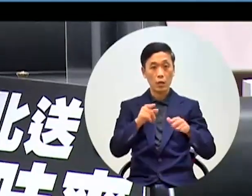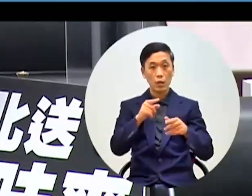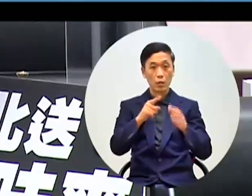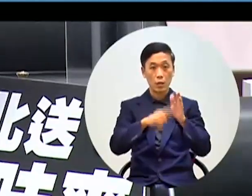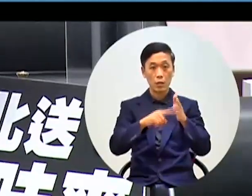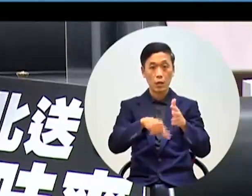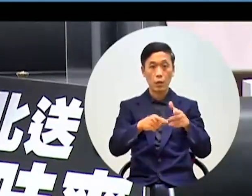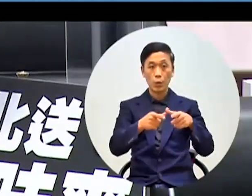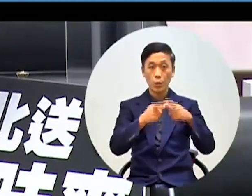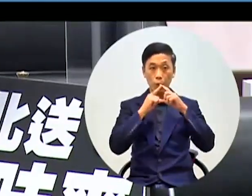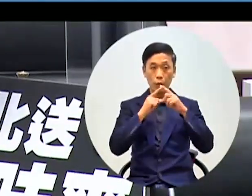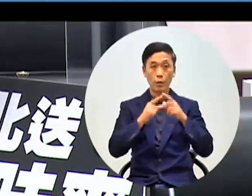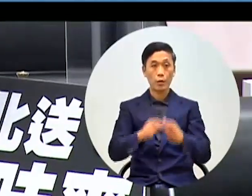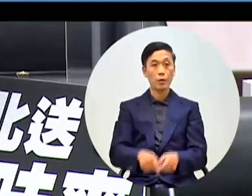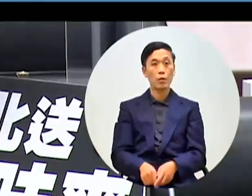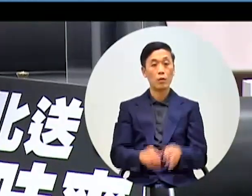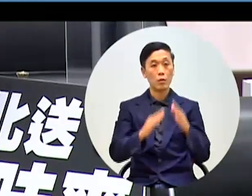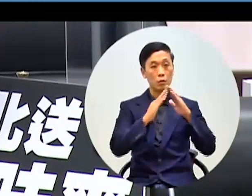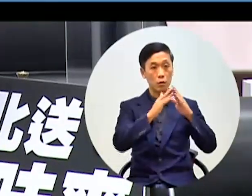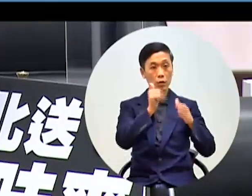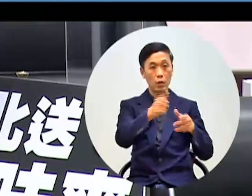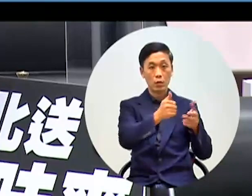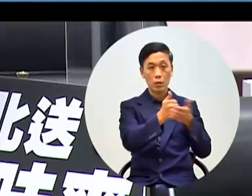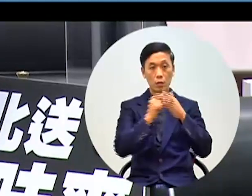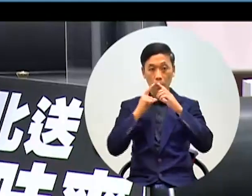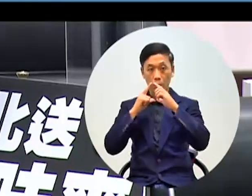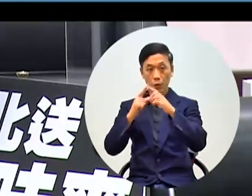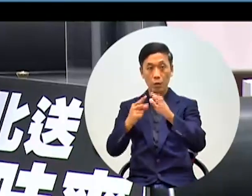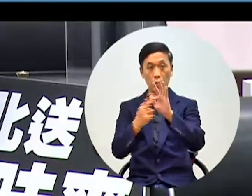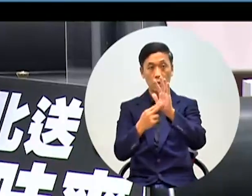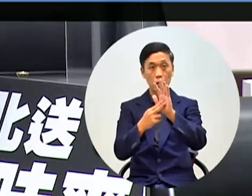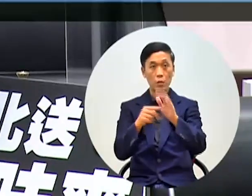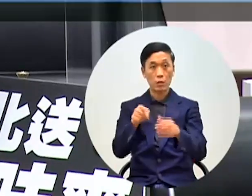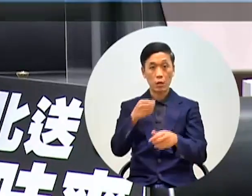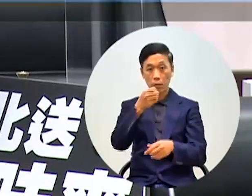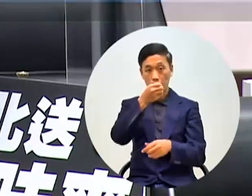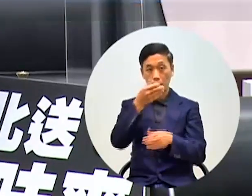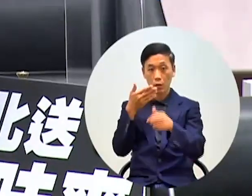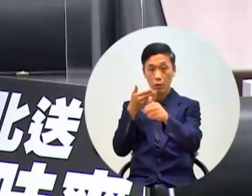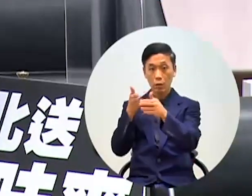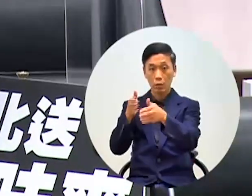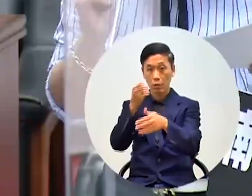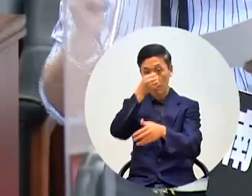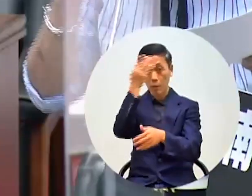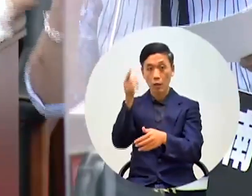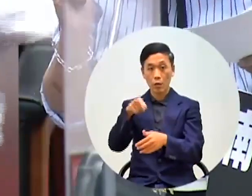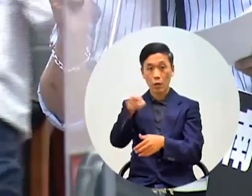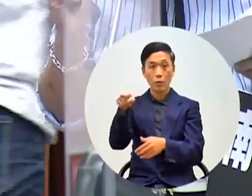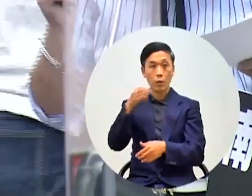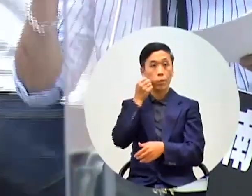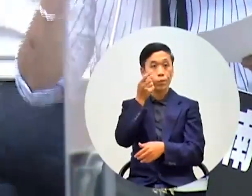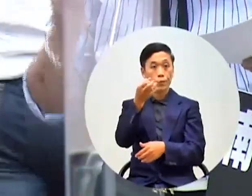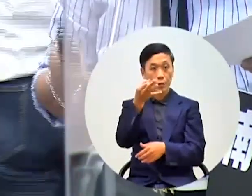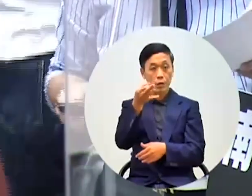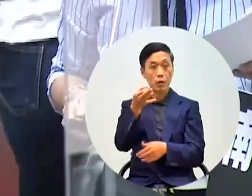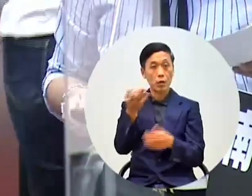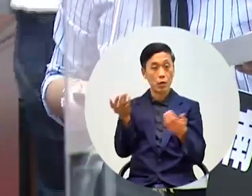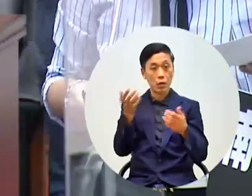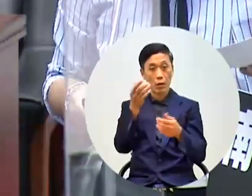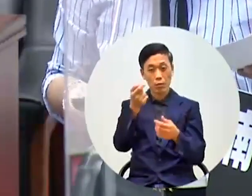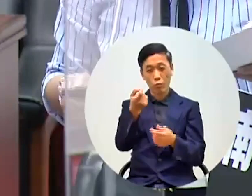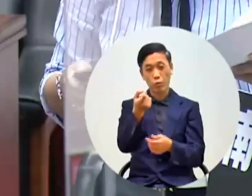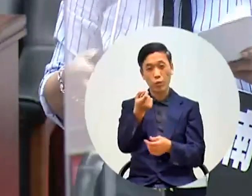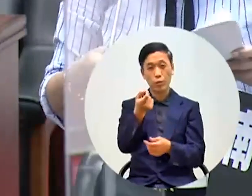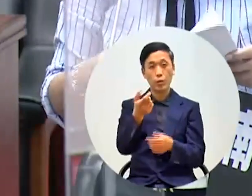问题？ 市长，请答复。 针对这个年轻薪资的问题，你有没有什么对策？简单好不好？ 谢谢 市长，谢